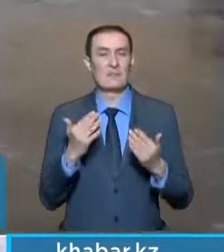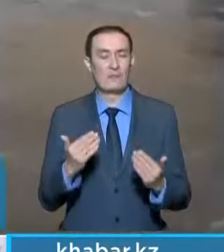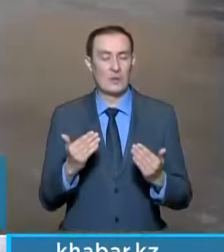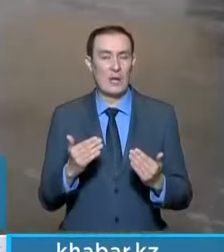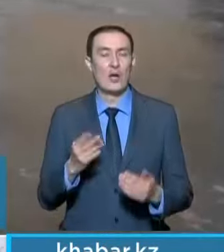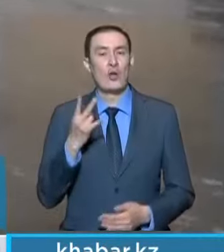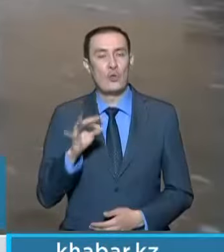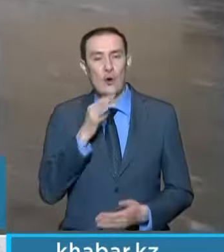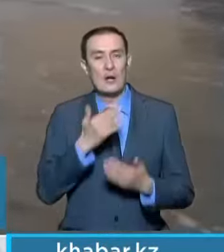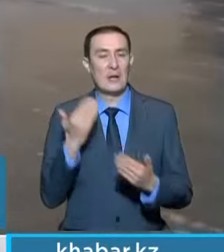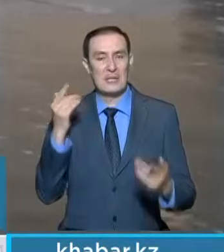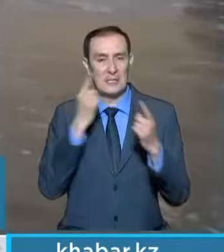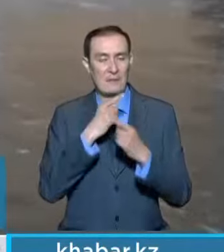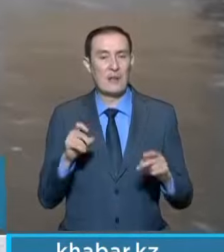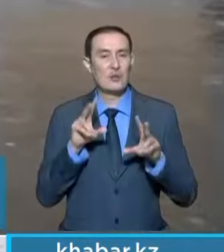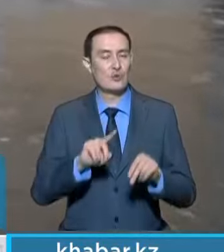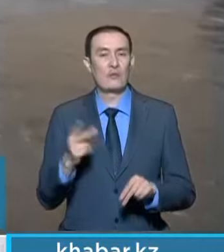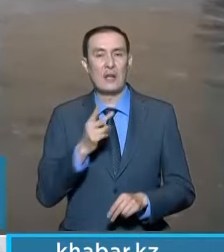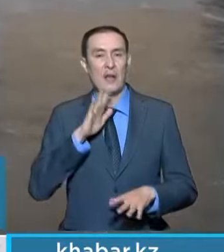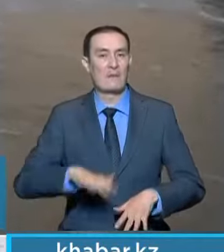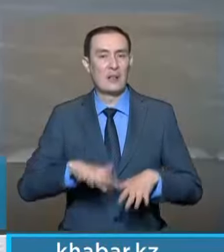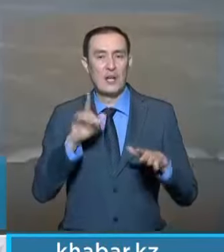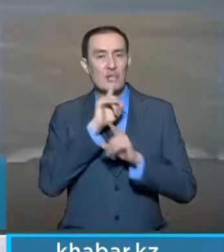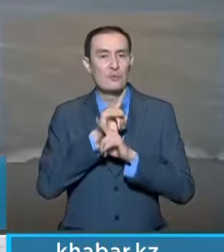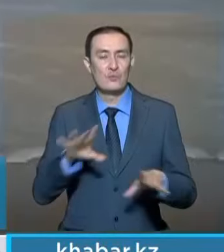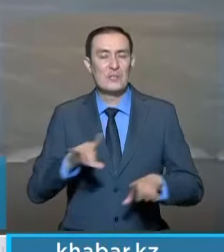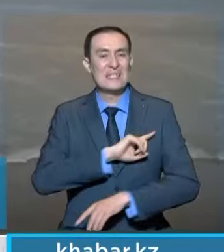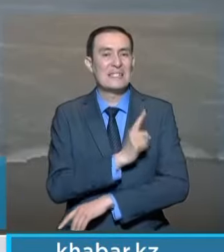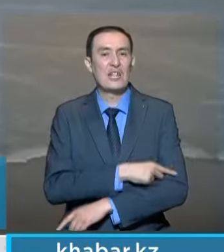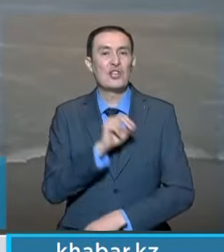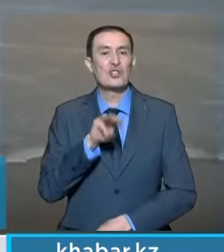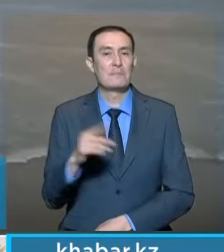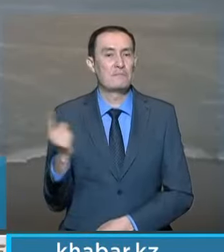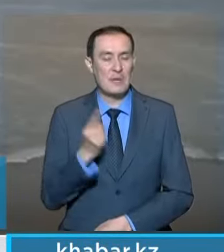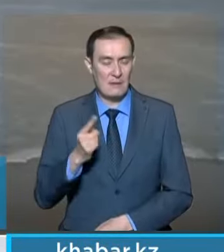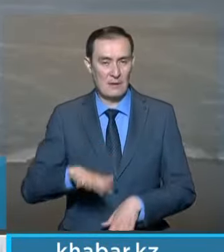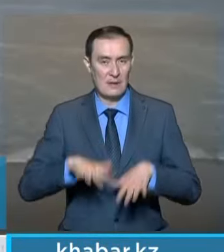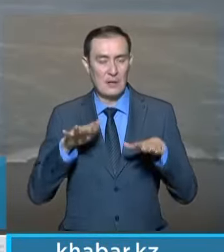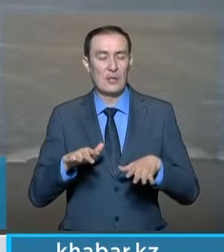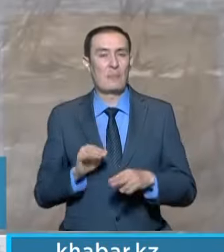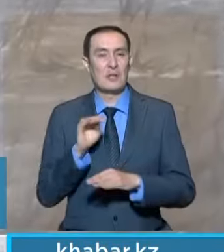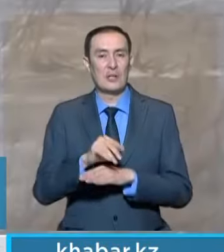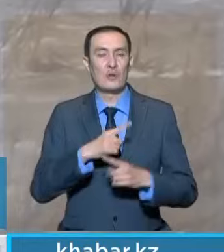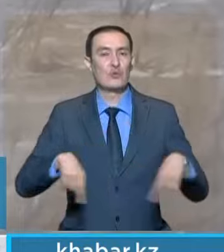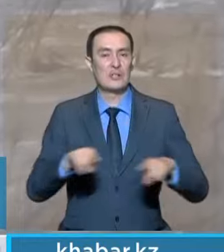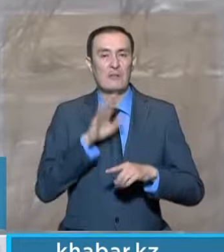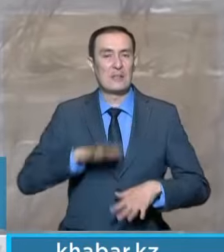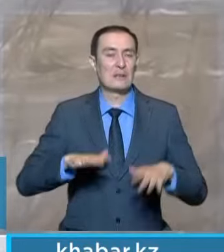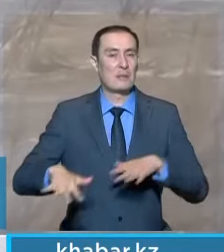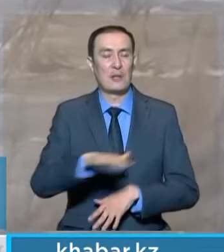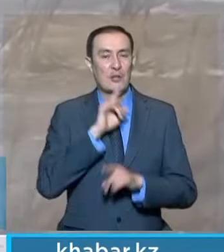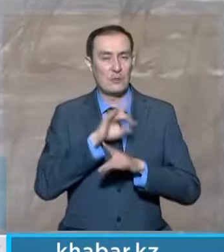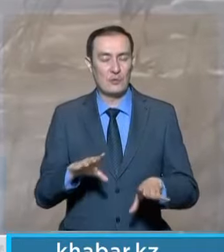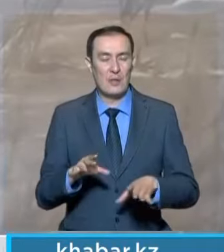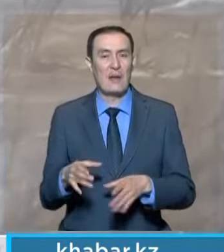сегодня. Однако ранее спасатели заверяли, что вторая волна не будет сильнее первой. Дополнительных участков для затопления не появится. В регионе